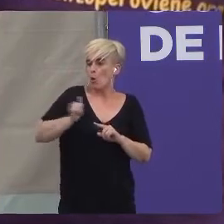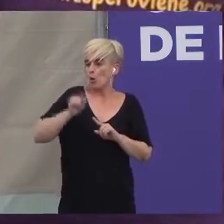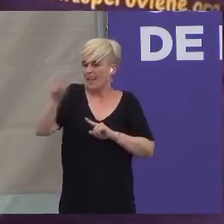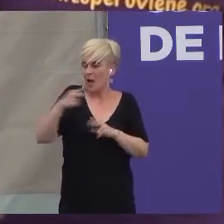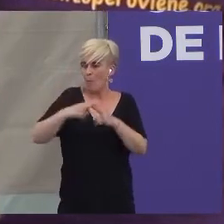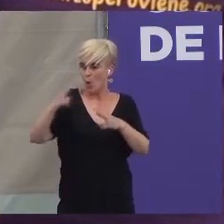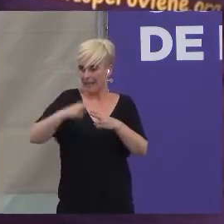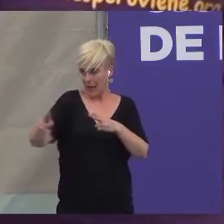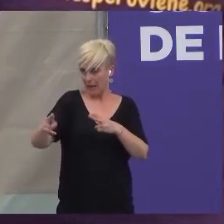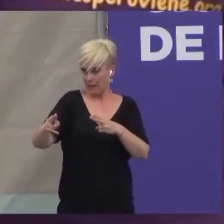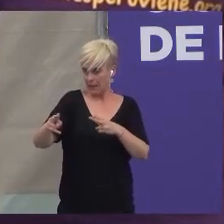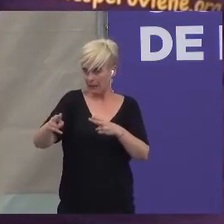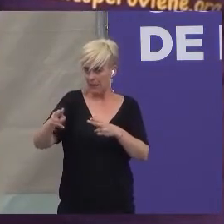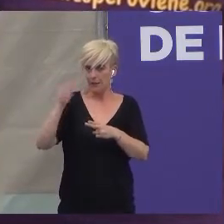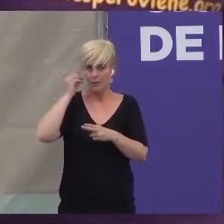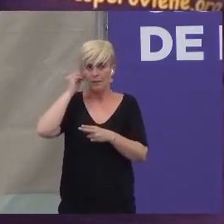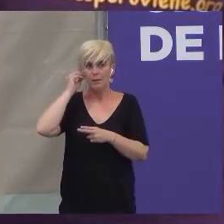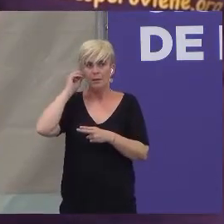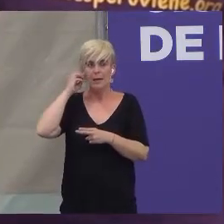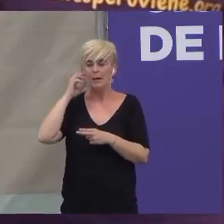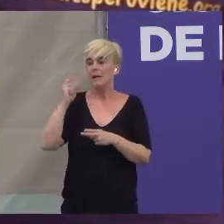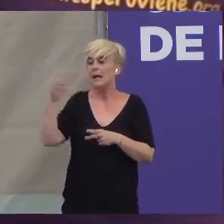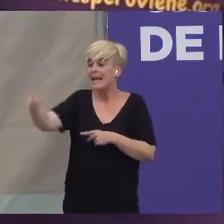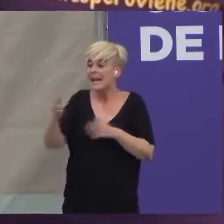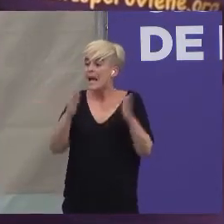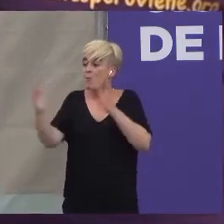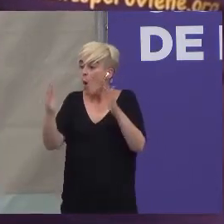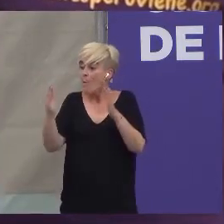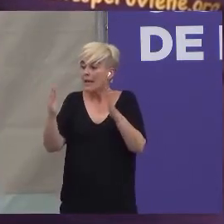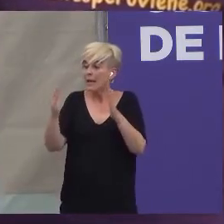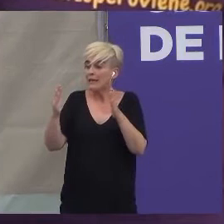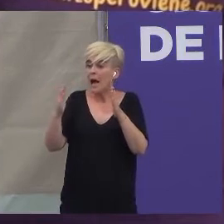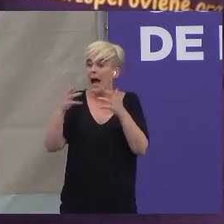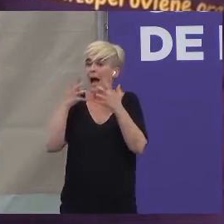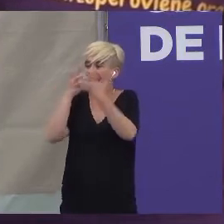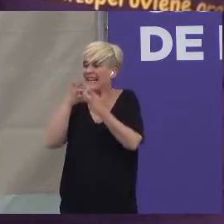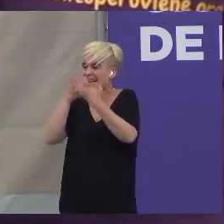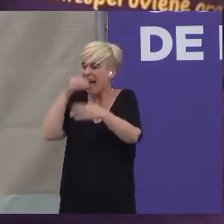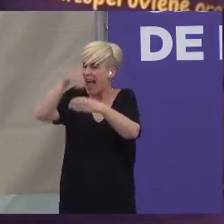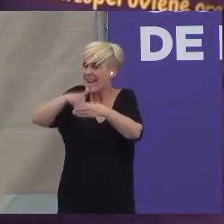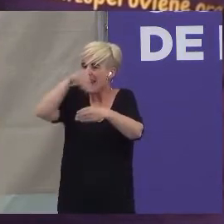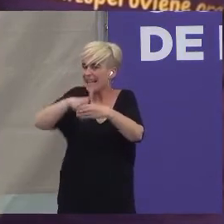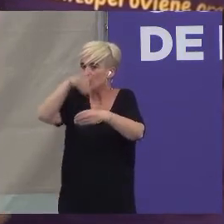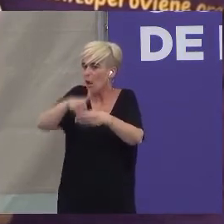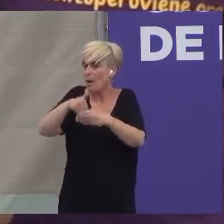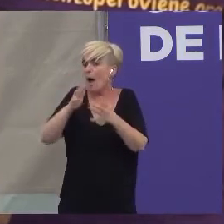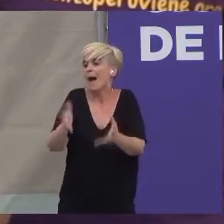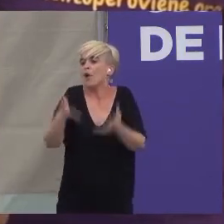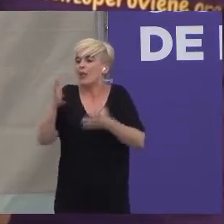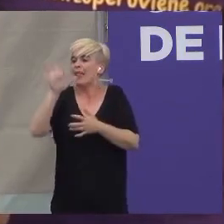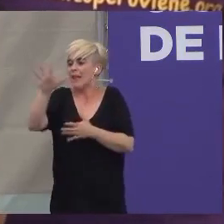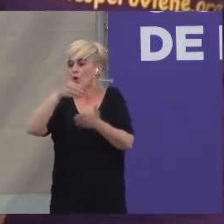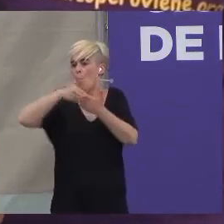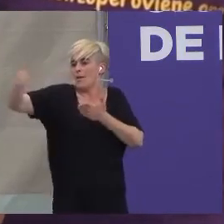la finestra d'oportunitat que necessitava d'una maquinària de la guerra electoral per què? Per aconseguir 5 milions de